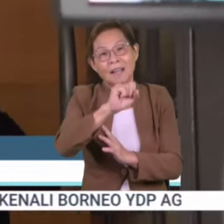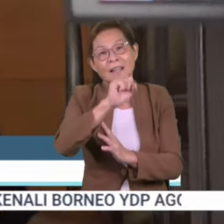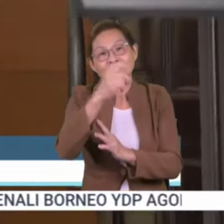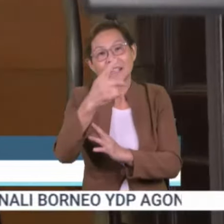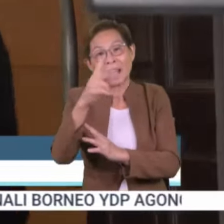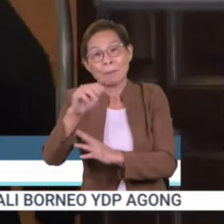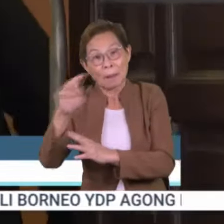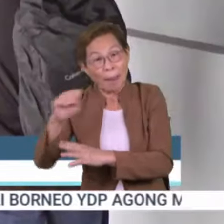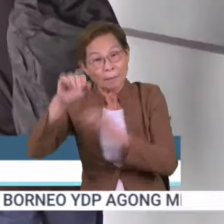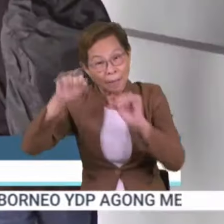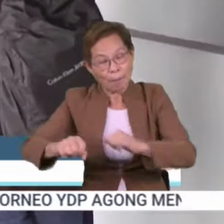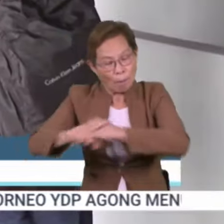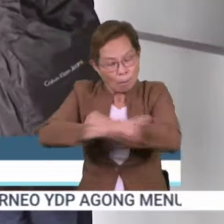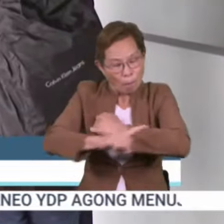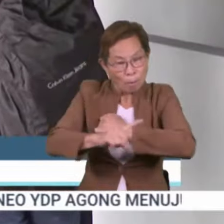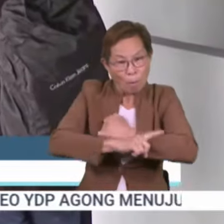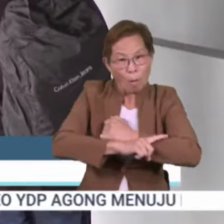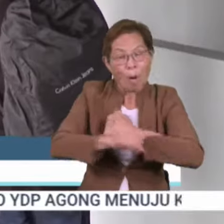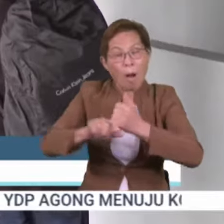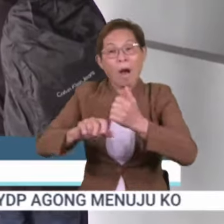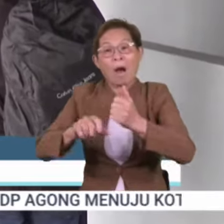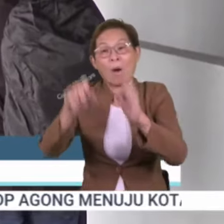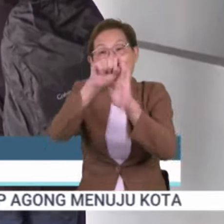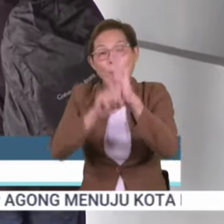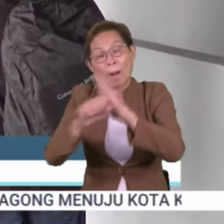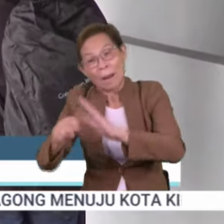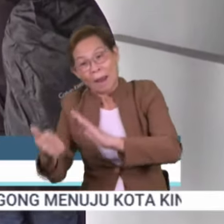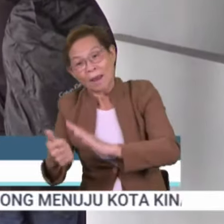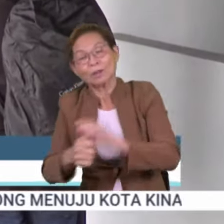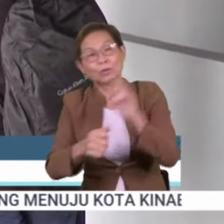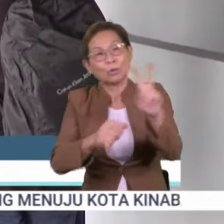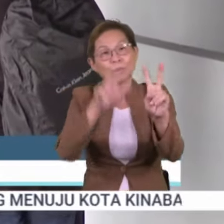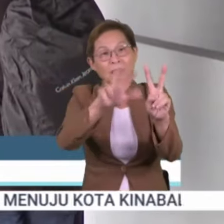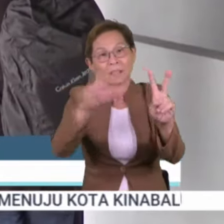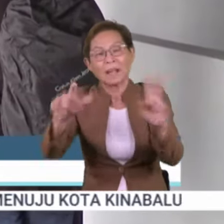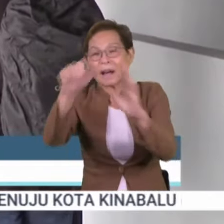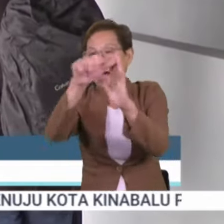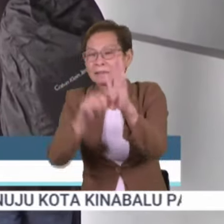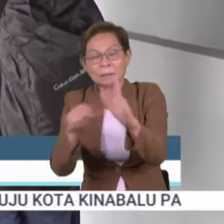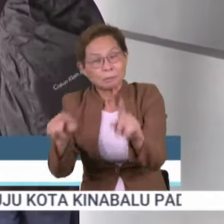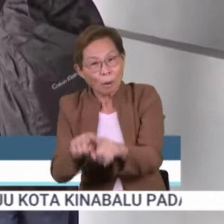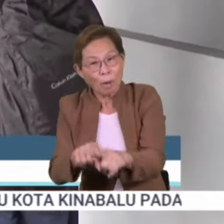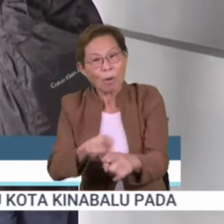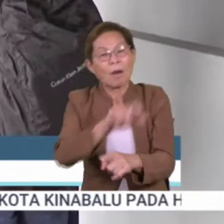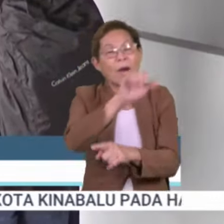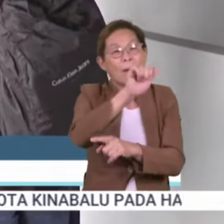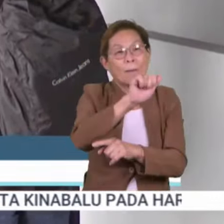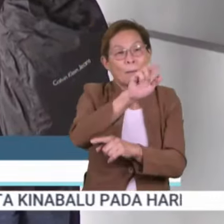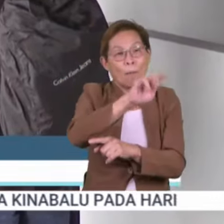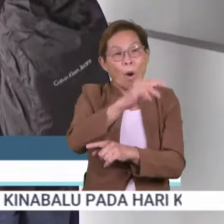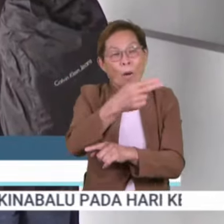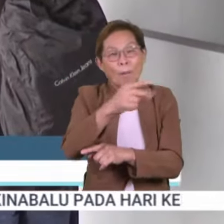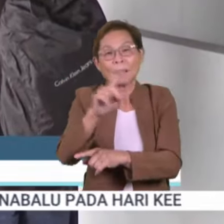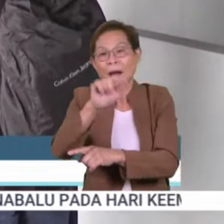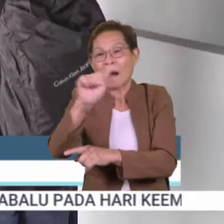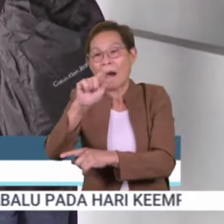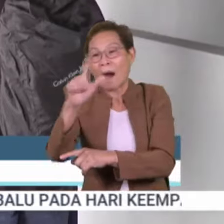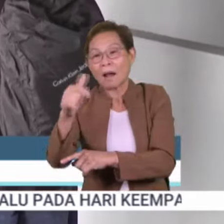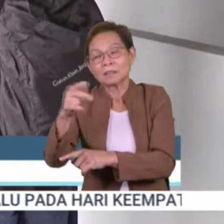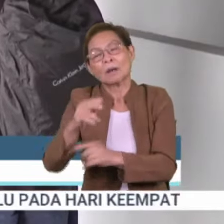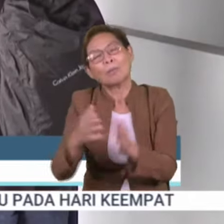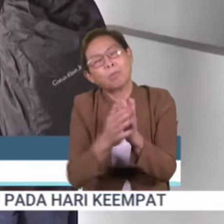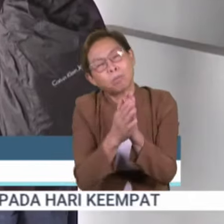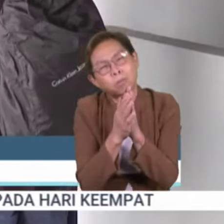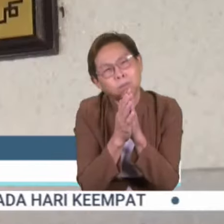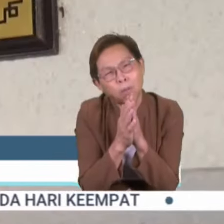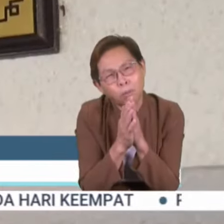1998-588 dan boleh dihukum di bawah Subseksyen 233-3 Akta yang sama. Muhammad Azlan Ibrahim memohon hukuman ringan kerana